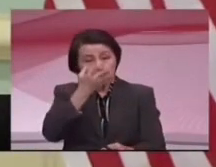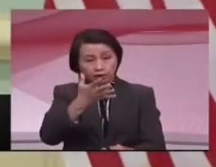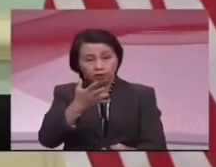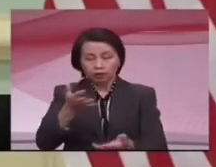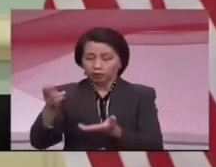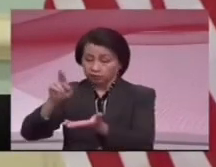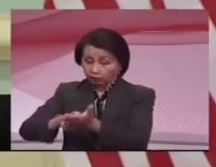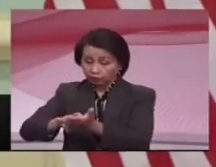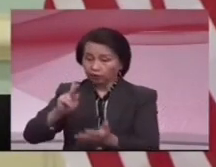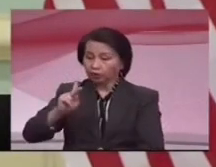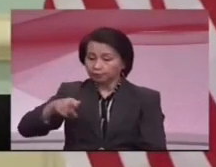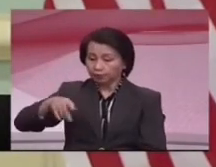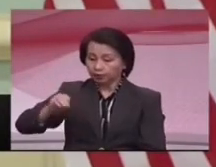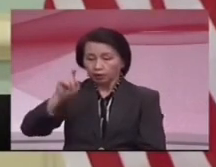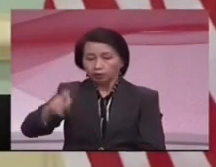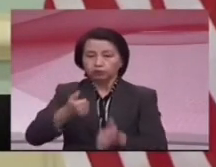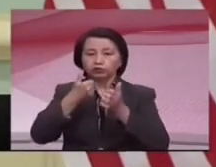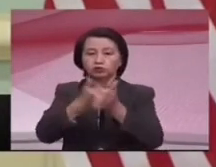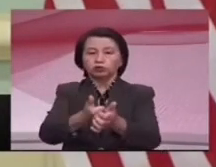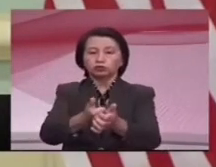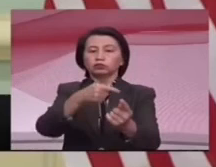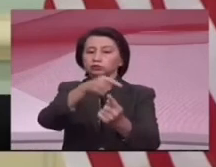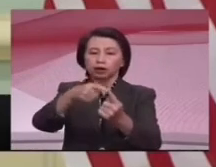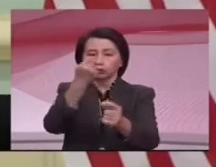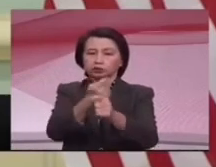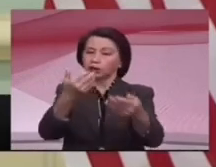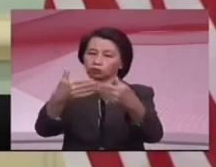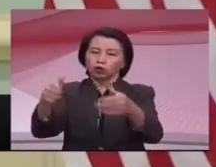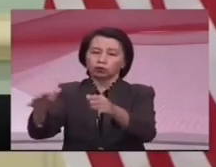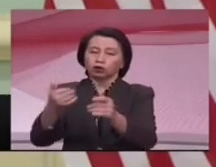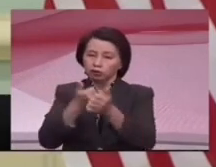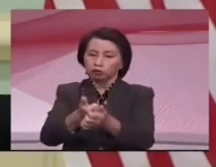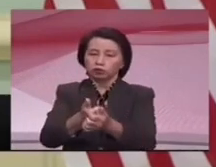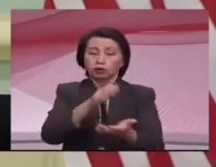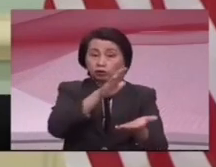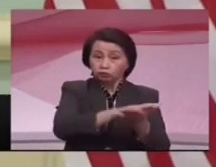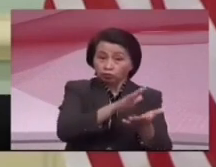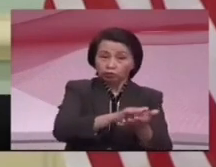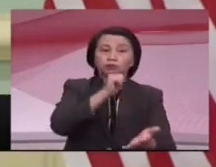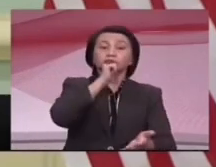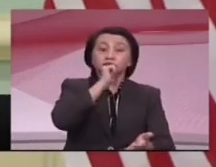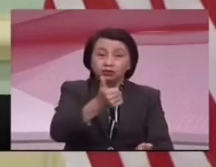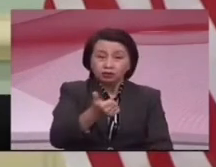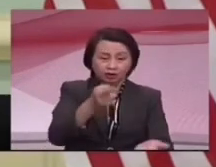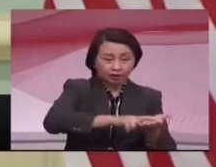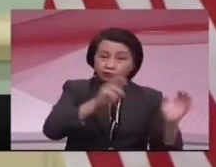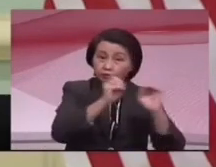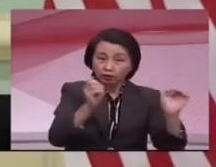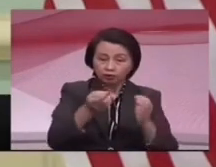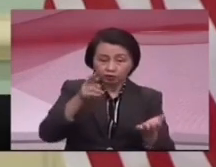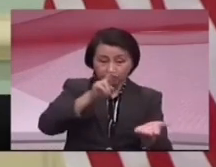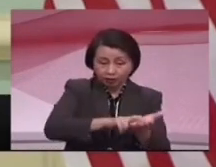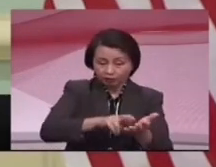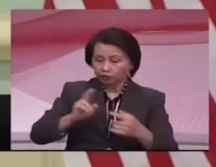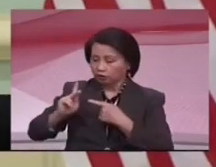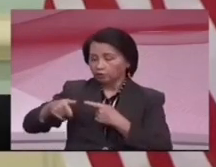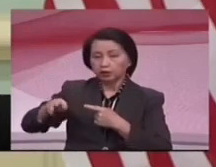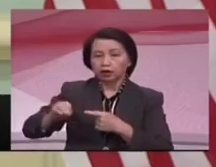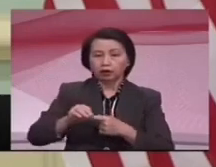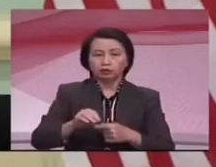dibawa ke PM perlu mengikuti tareh Ya seperti banyak kita tetapkan manakala sekolah-sekolah yang tidak berdaftar dengan GPM